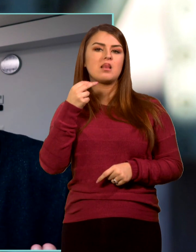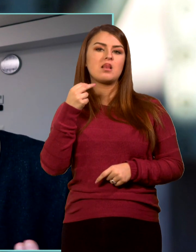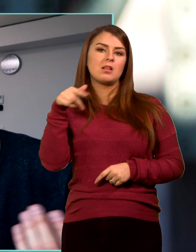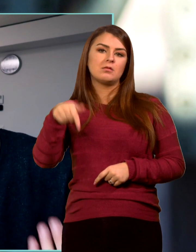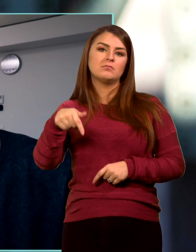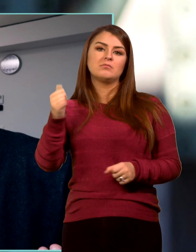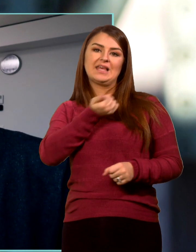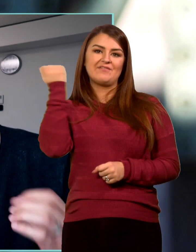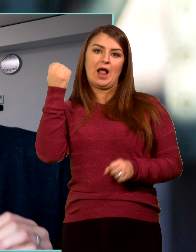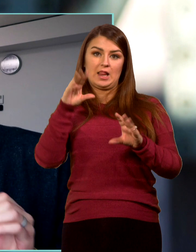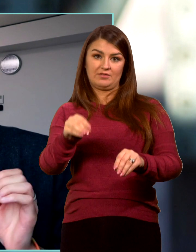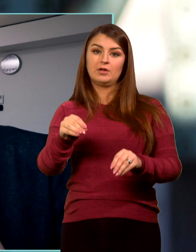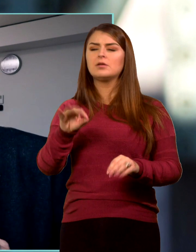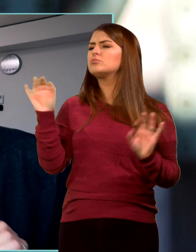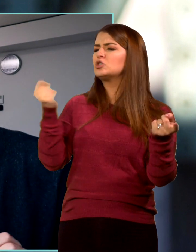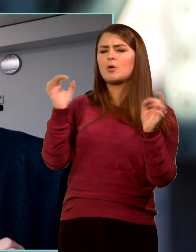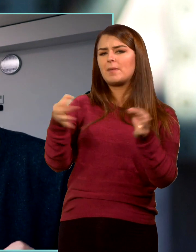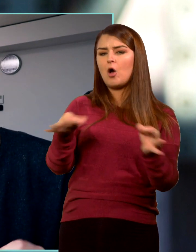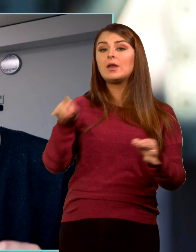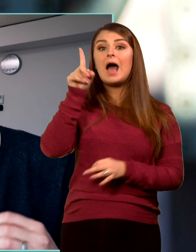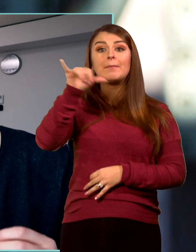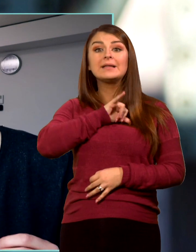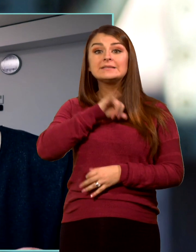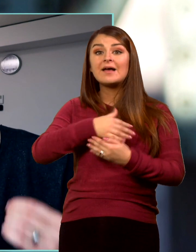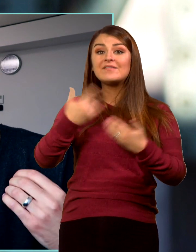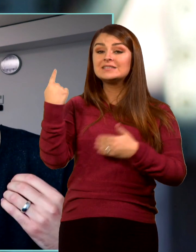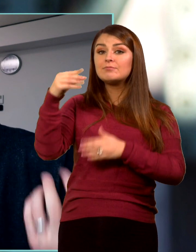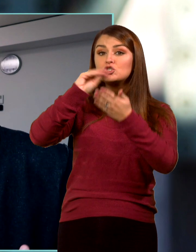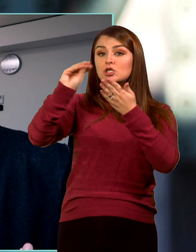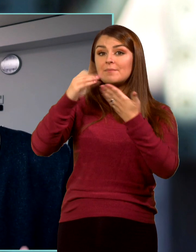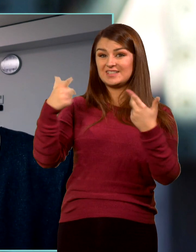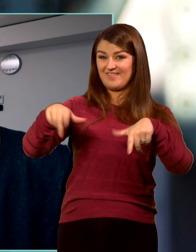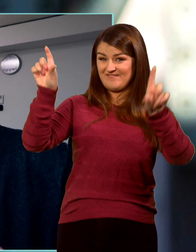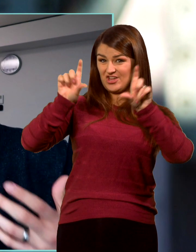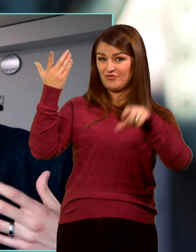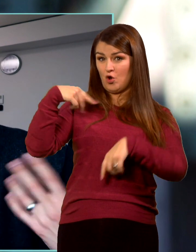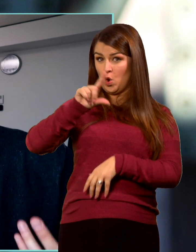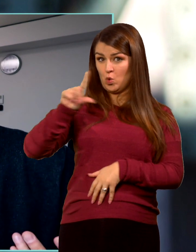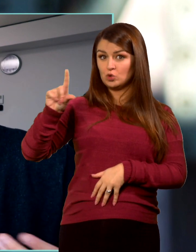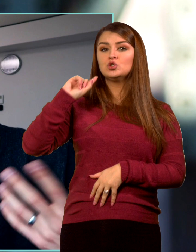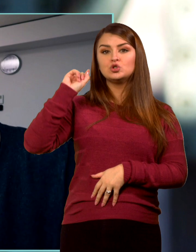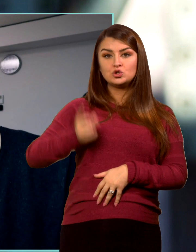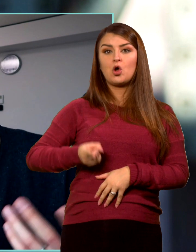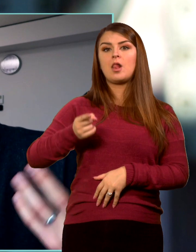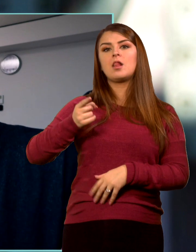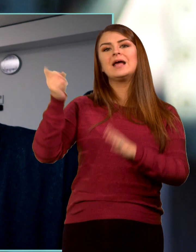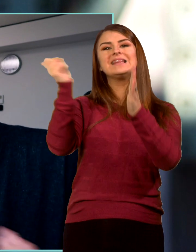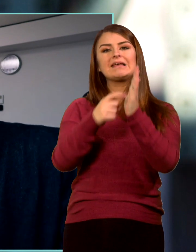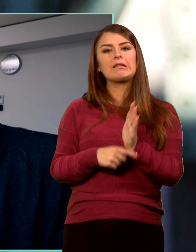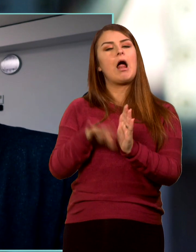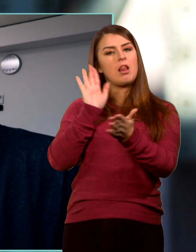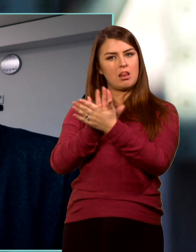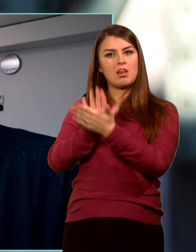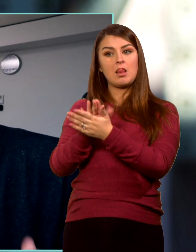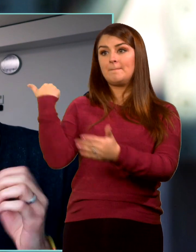brauchen wir gar nicht drüber zu diskutieren. Das andere, was aber sehr, sehr interessant ist, ist, dass sie schreibt, die Veranstaltung von Lucke soll es weiterhin digital auch geben,